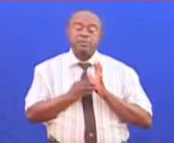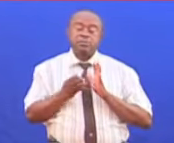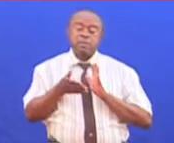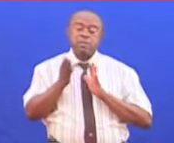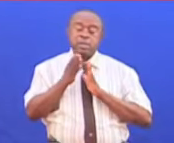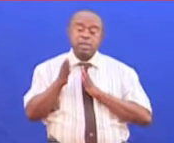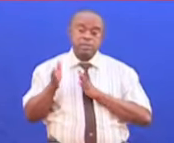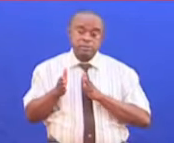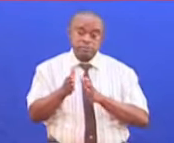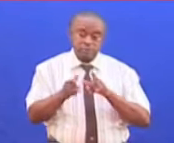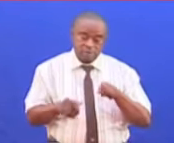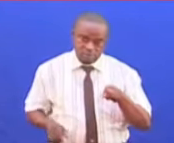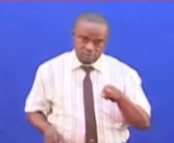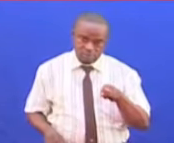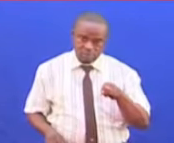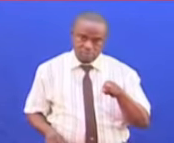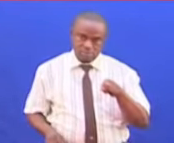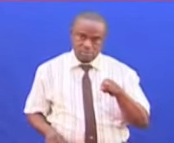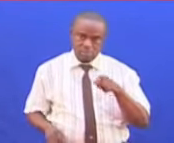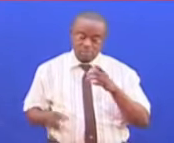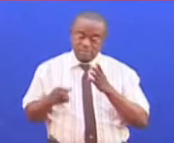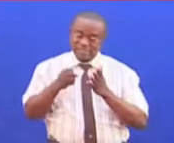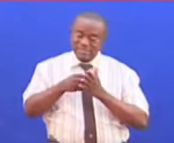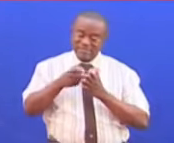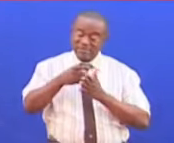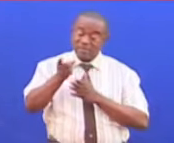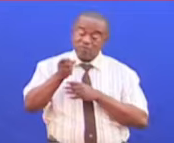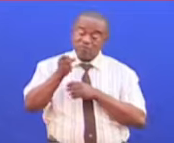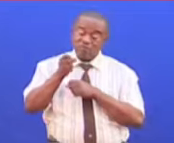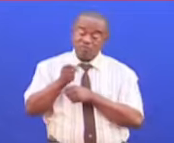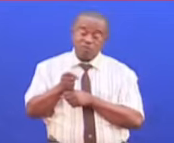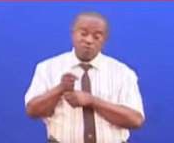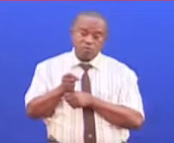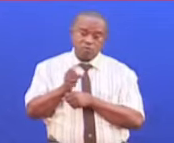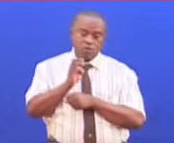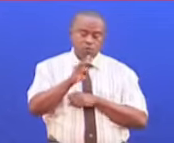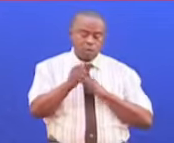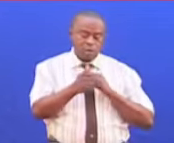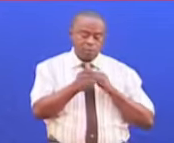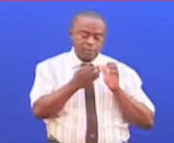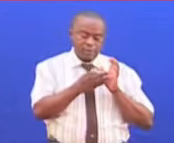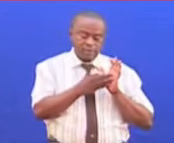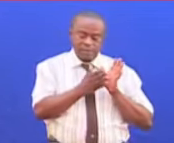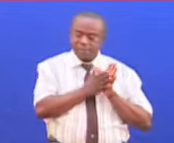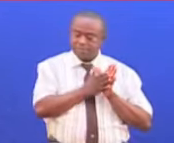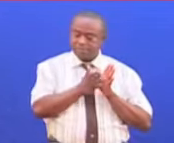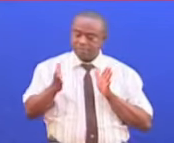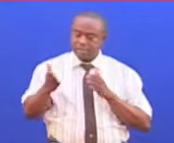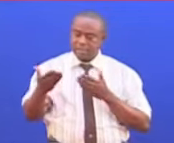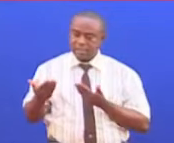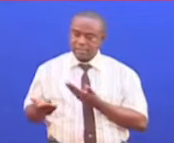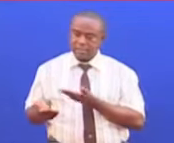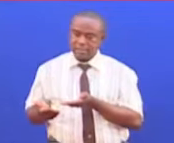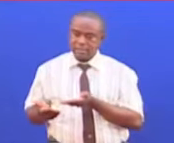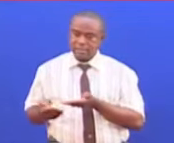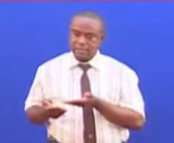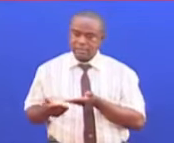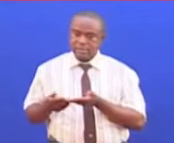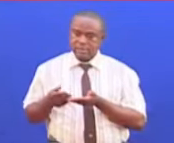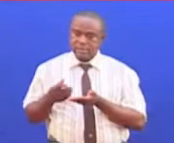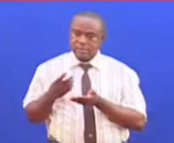tun adili damani Ya uko toka mwaka 2018 Tulip tunga sher mpa Sasa Ya ni feda